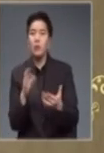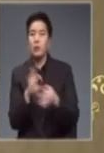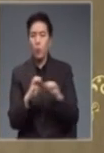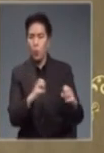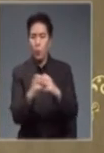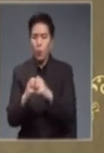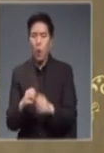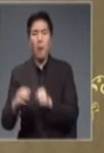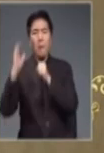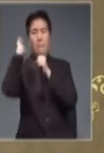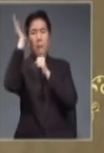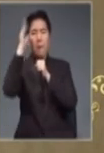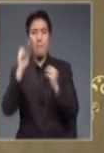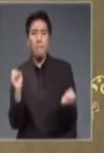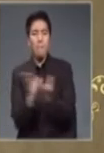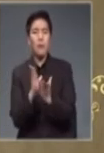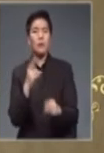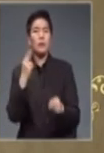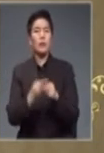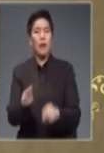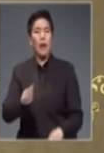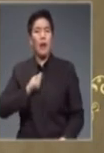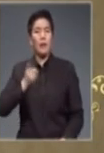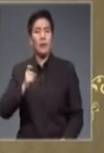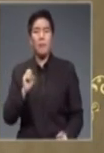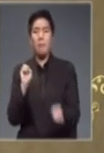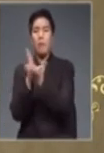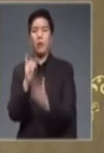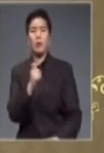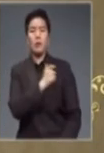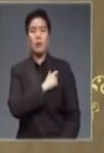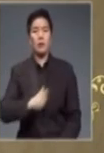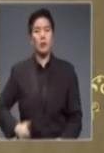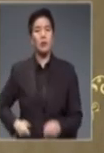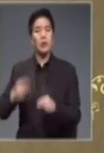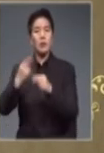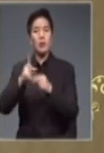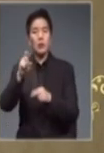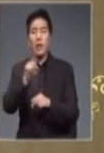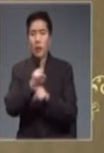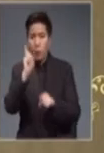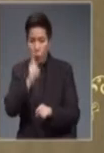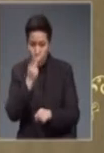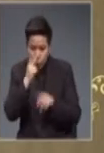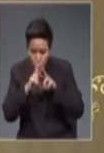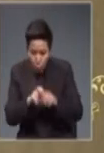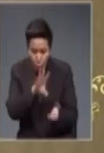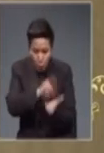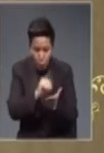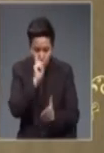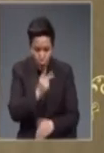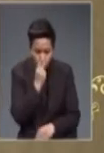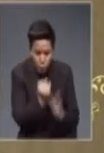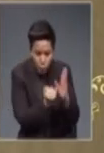ทำสิ่งใหม่ให้เกิดขึ้นเร็วกว่าเดิมอย่างไรก็ตามเราต้องคิดเสมอว่าทำอย่างไรคนได้น้อยจะไม่รู้สึกว่าเรายังไม่